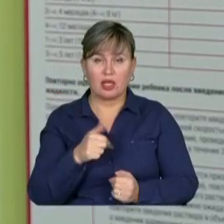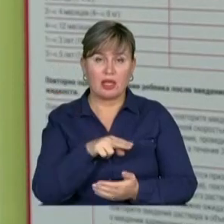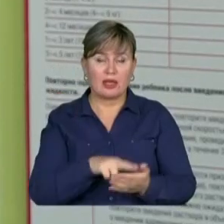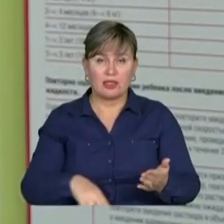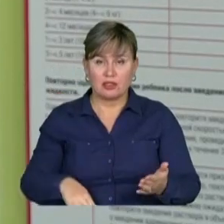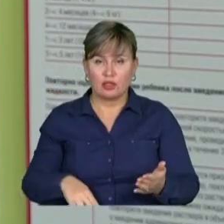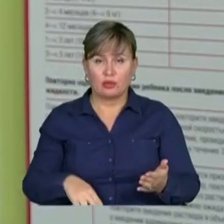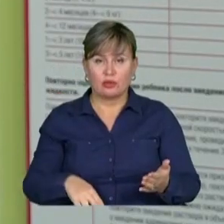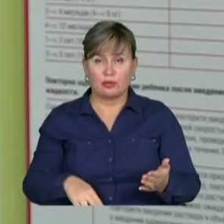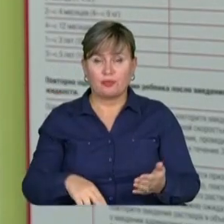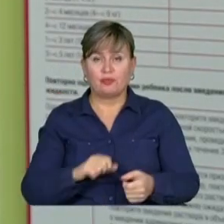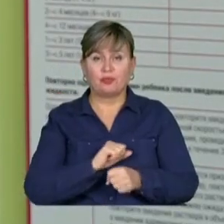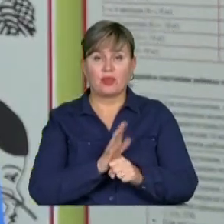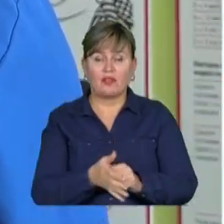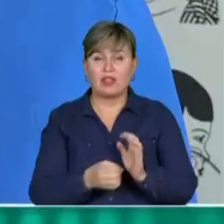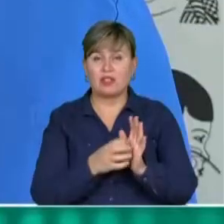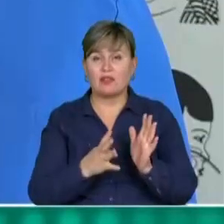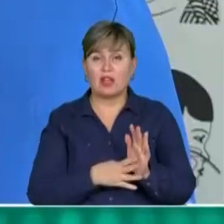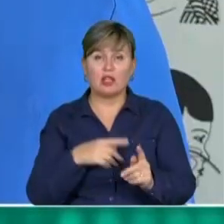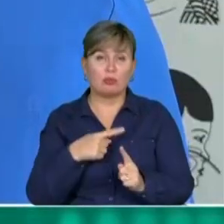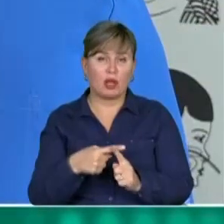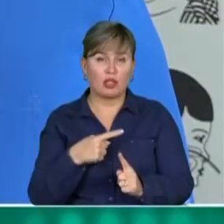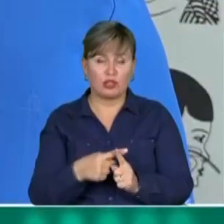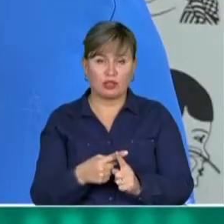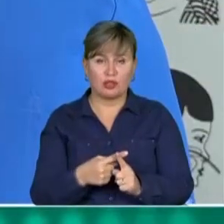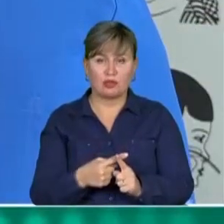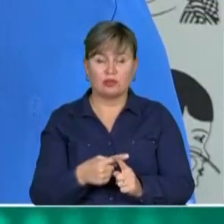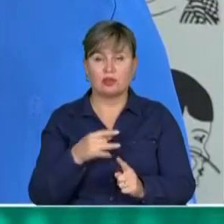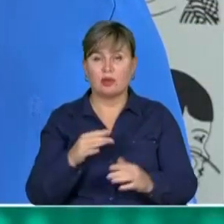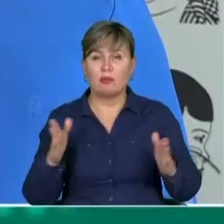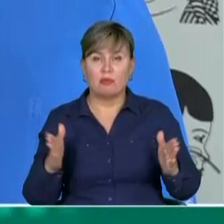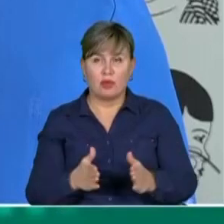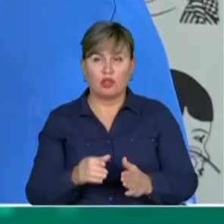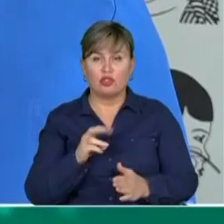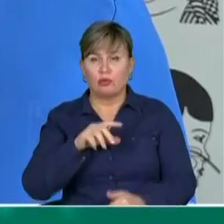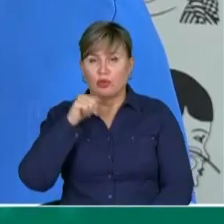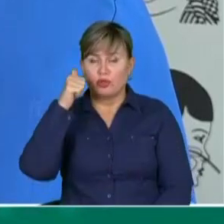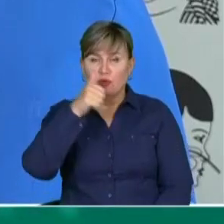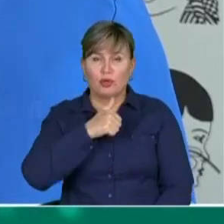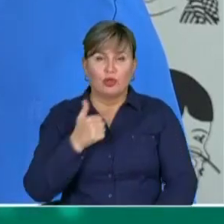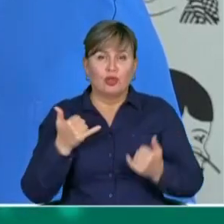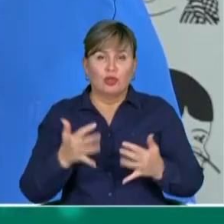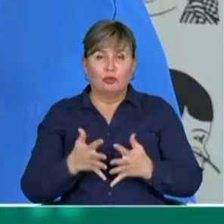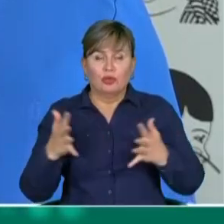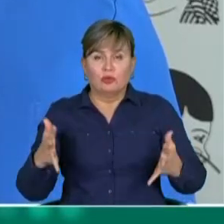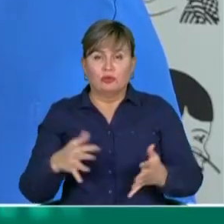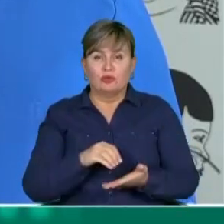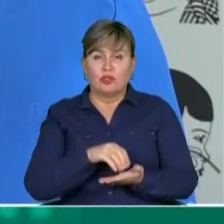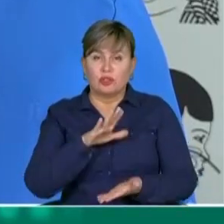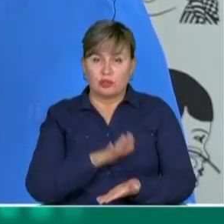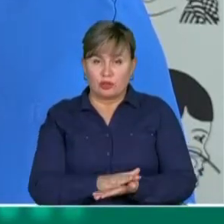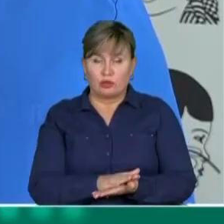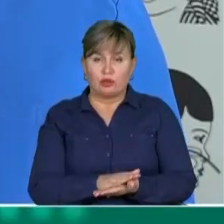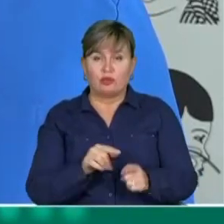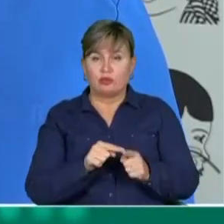регистрируется COVID-19 положительная, гораздо меньше, нежели чем в прошлом году. Сейчас больше фиксируется